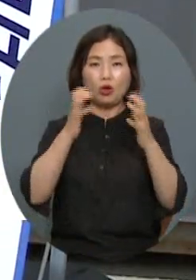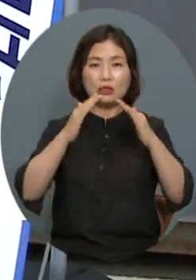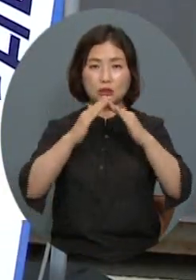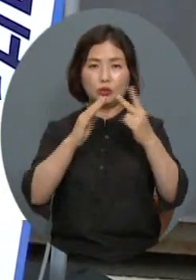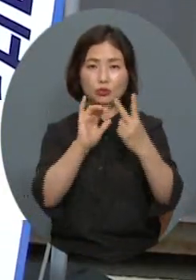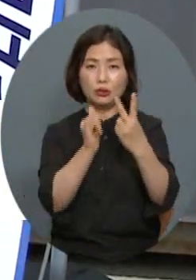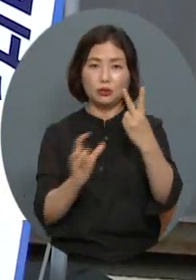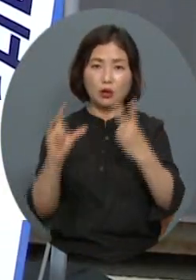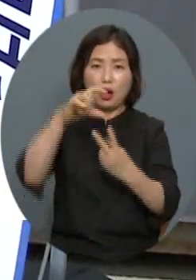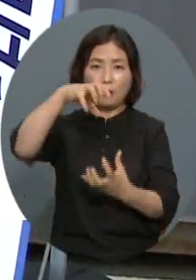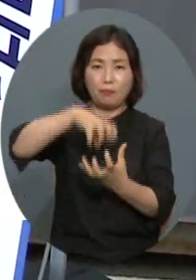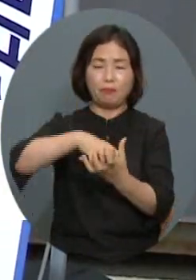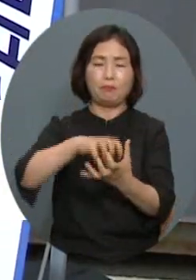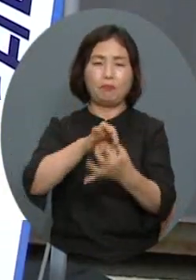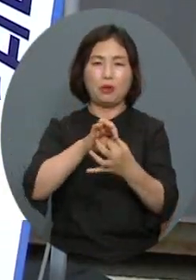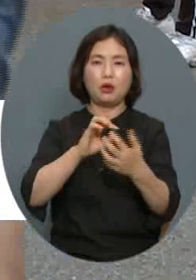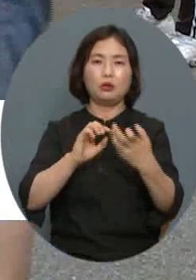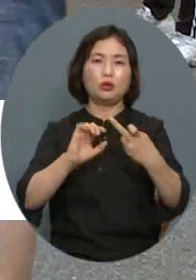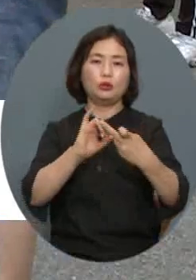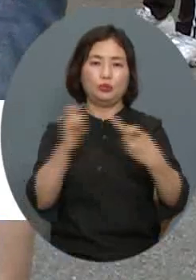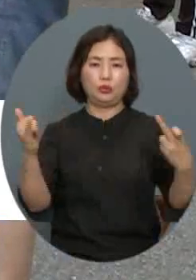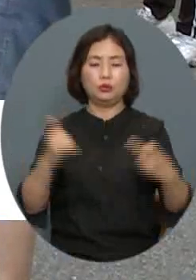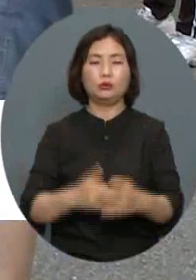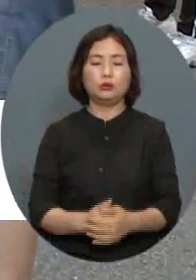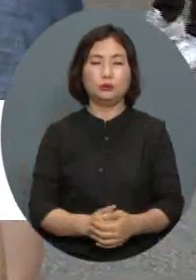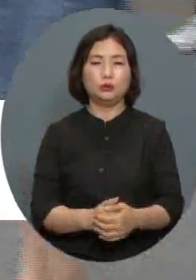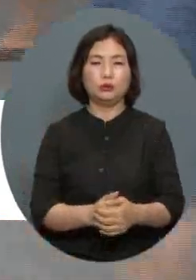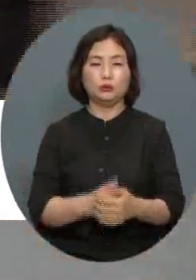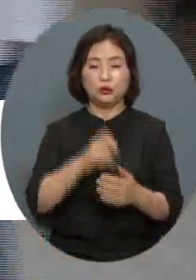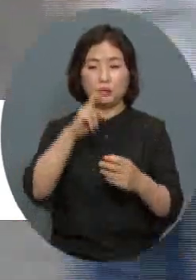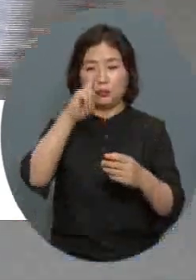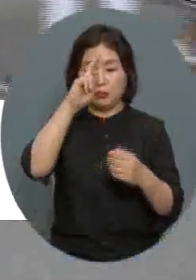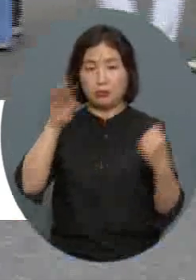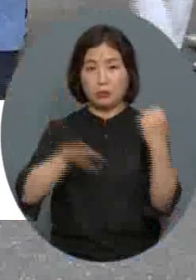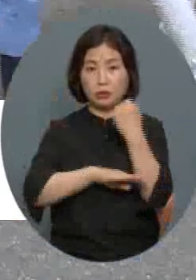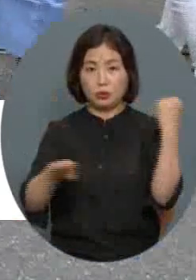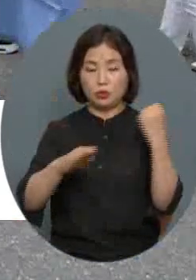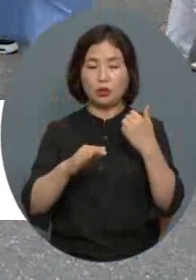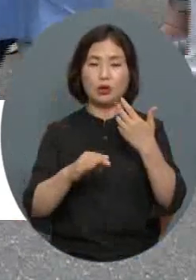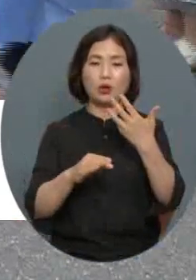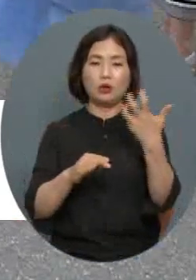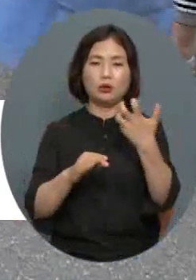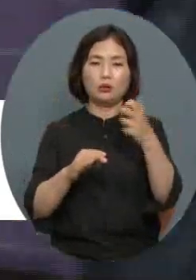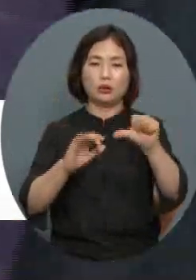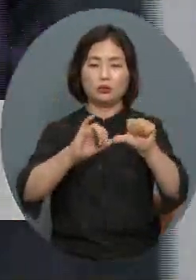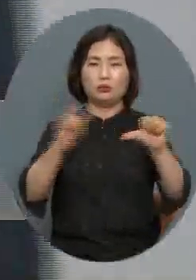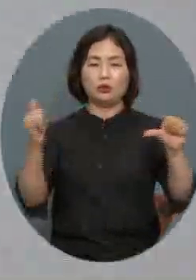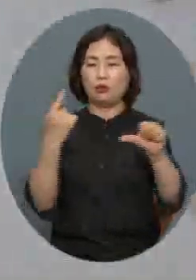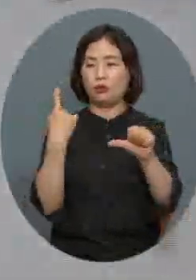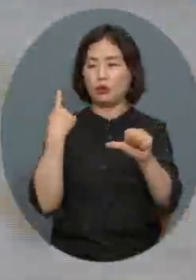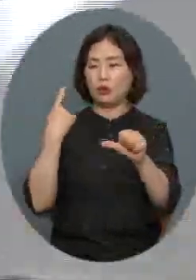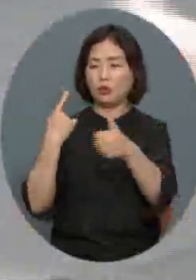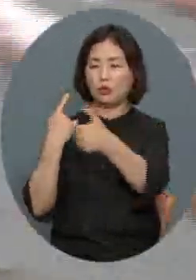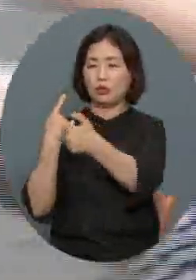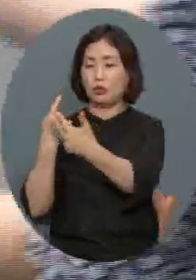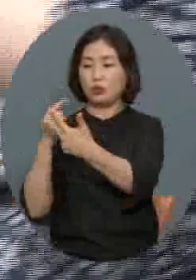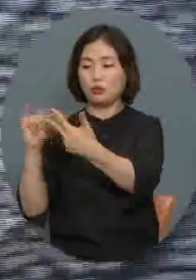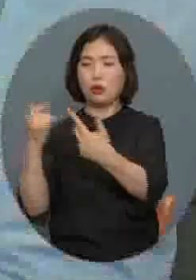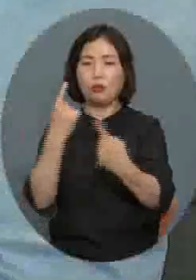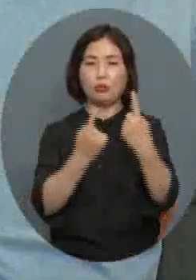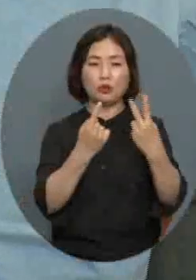2명 더 나와 관련 확진자는 12명이 됐습니다. 0시 기준 확진자는 85명으로 어제